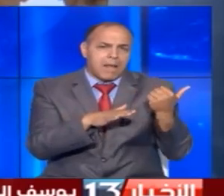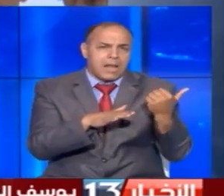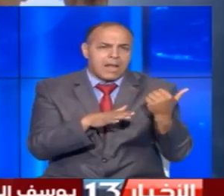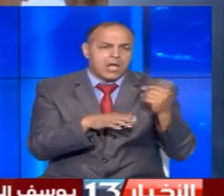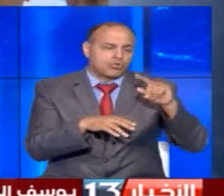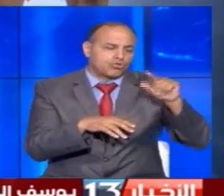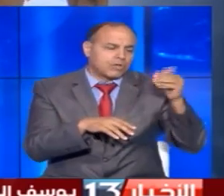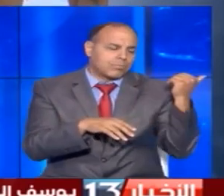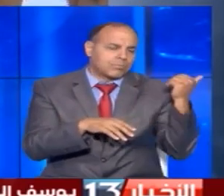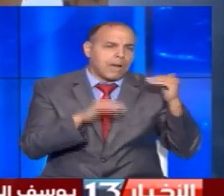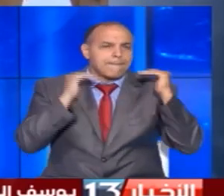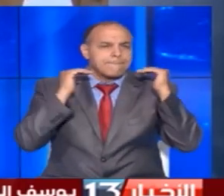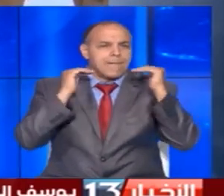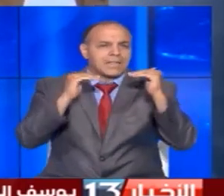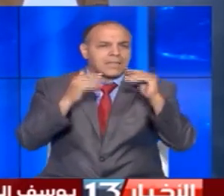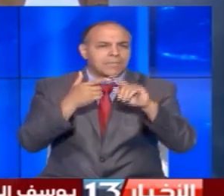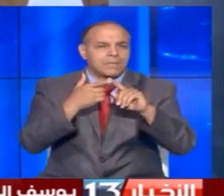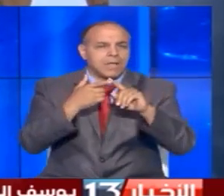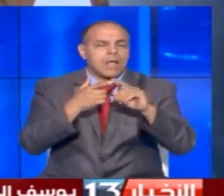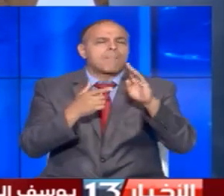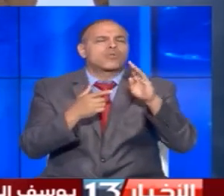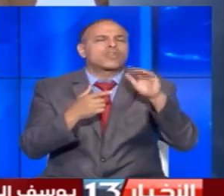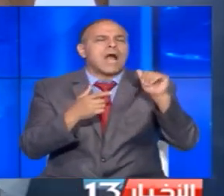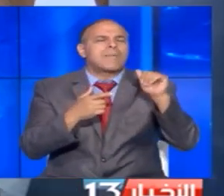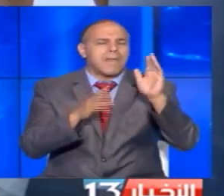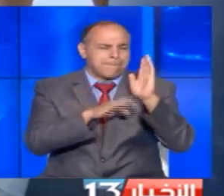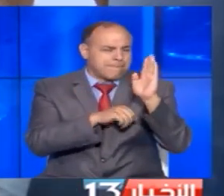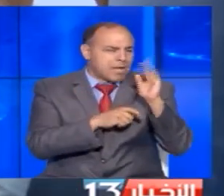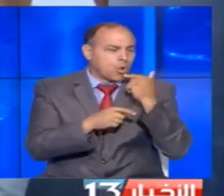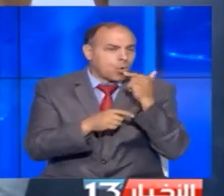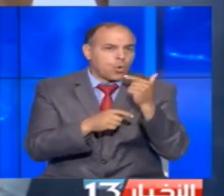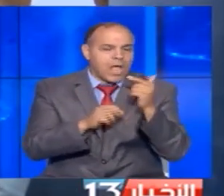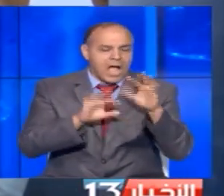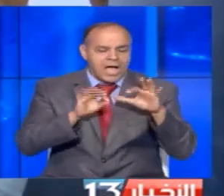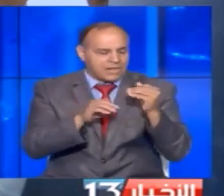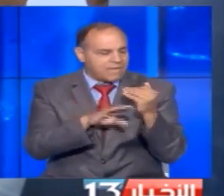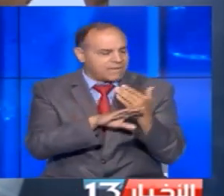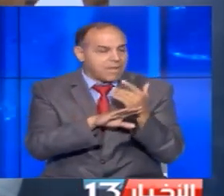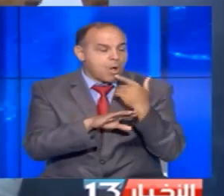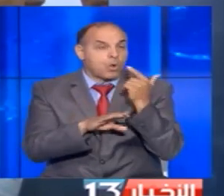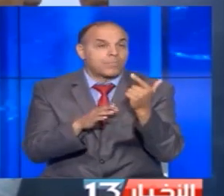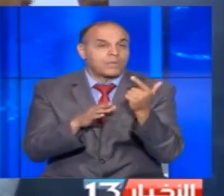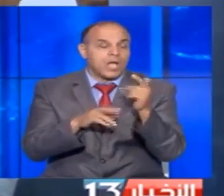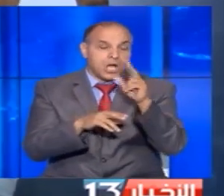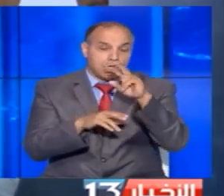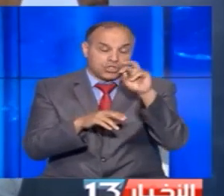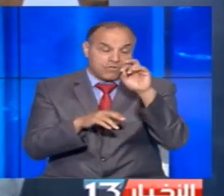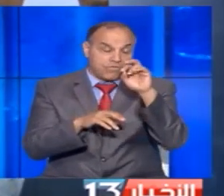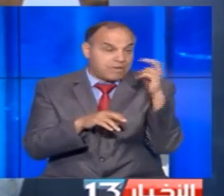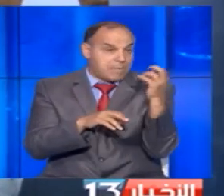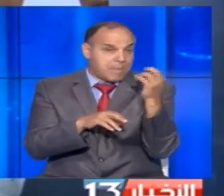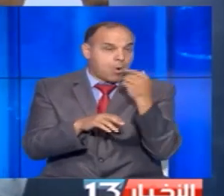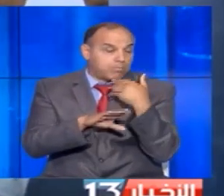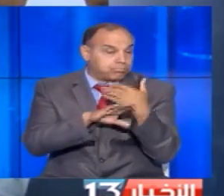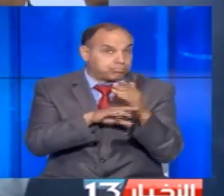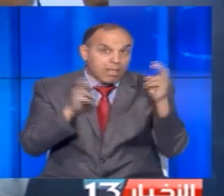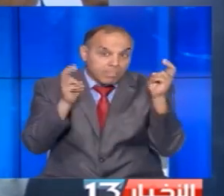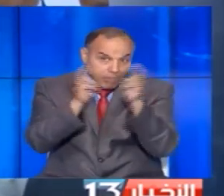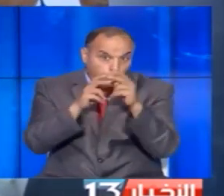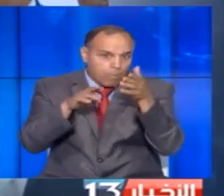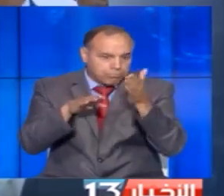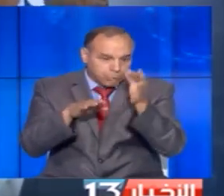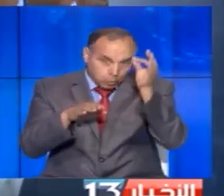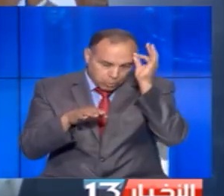الشهر الماضي محطه اه برج العامري اه تقريبا عشره بالمائه تقريبا عشرين بالمائه من الانتاج اه